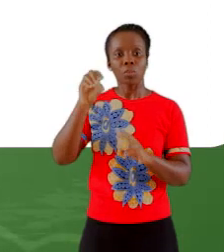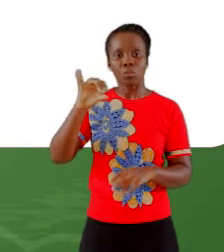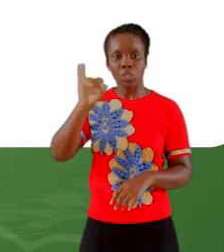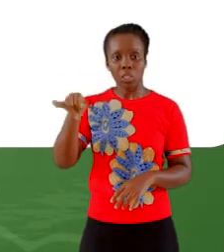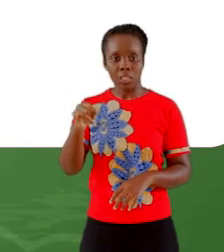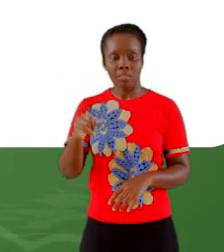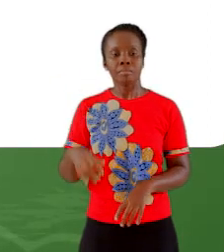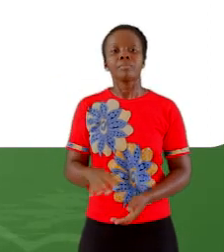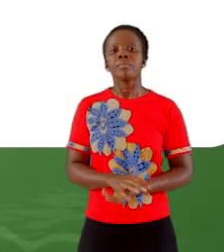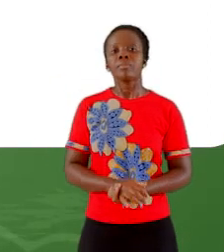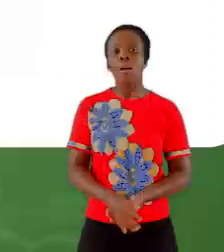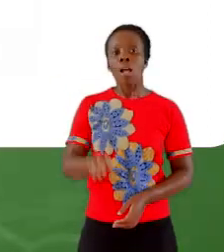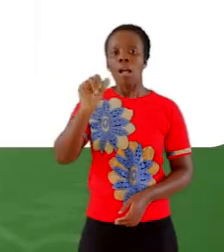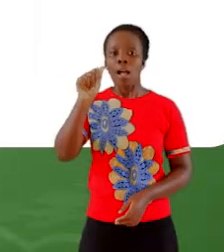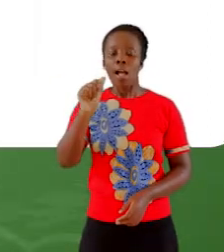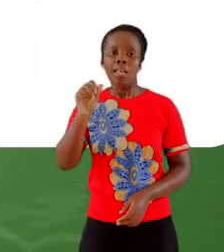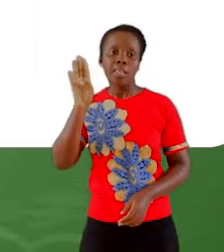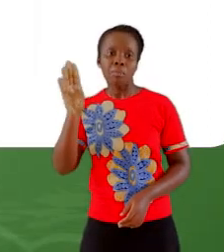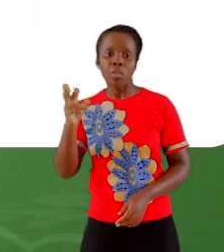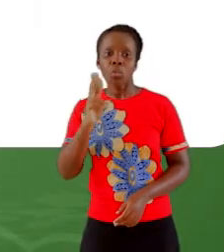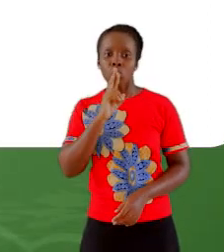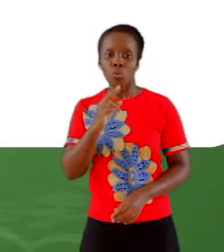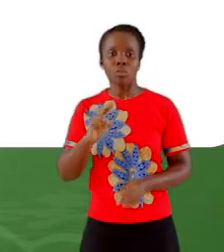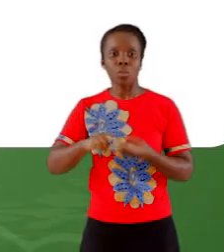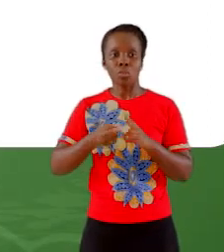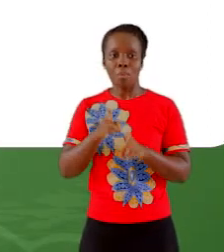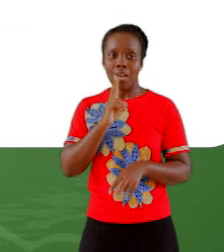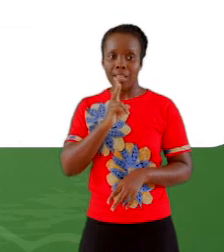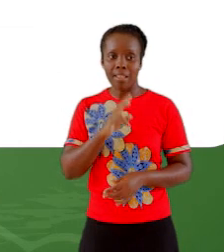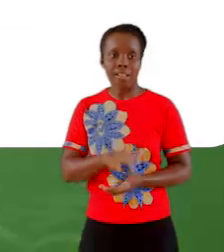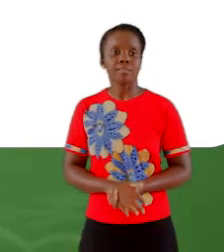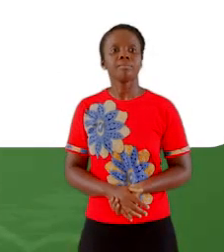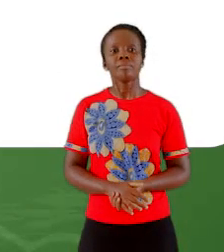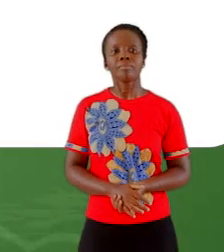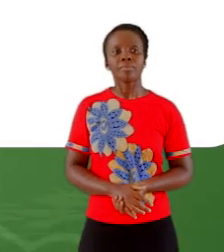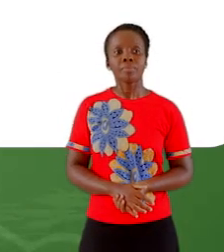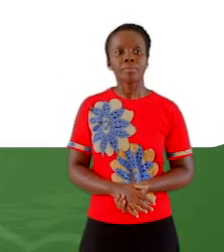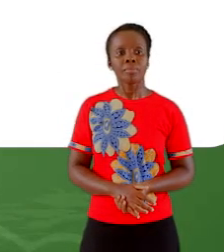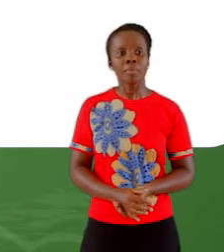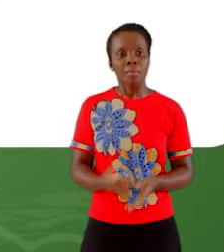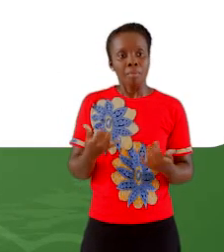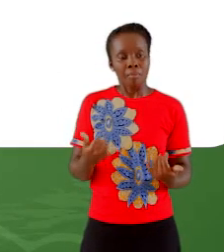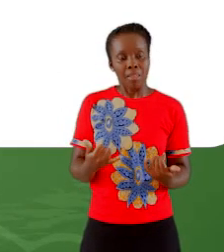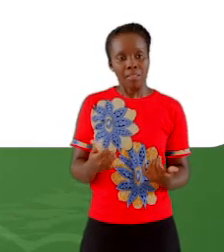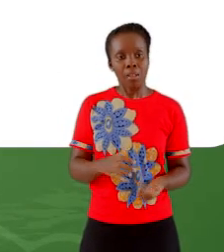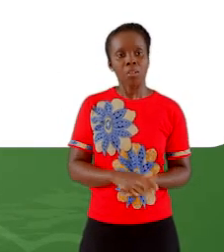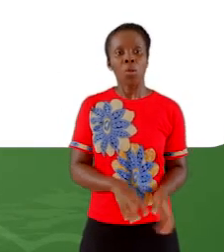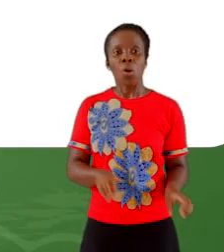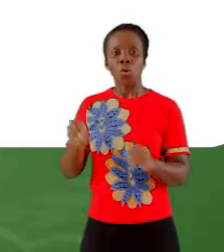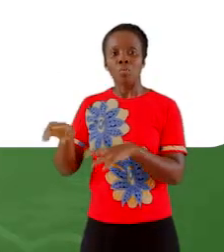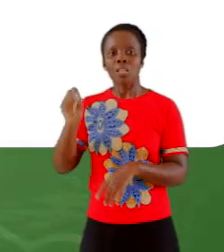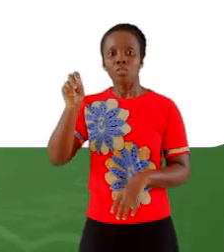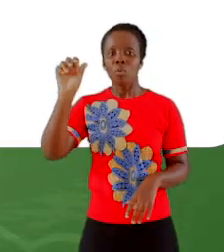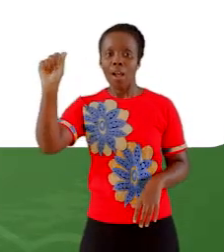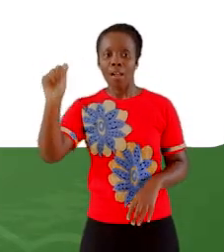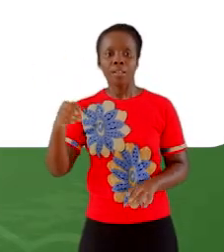vecteur OJ, où petit a et petit b sont des nombres réels. On place le